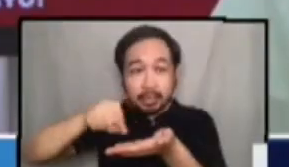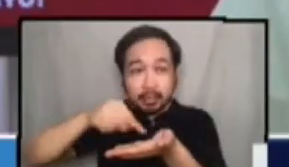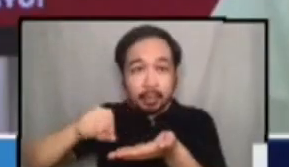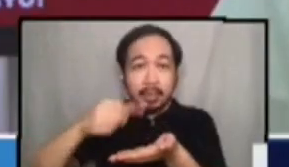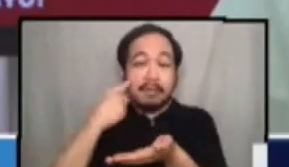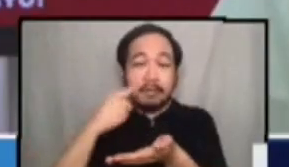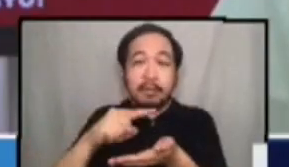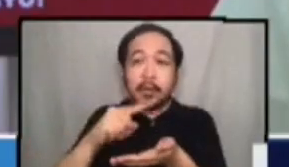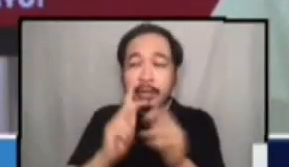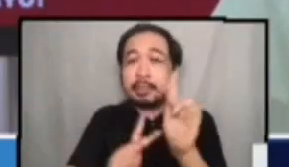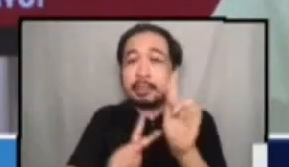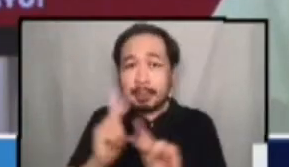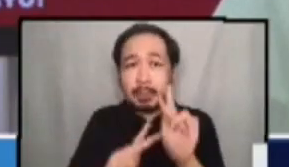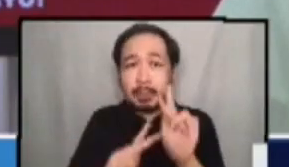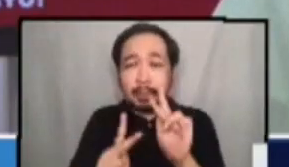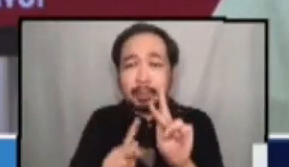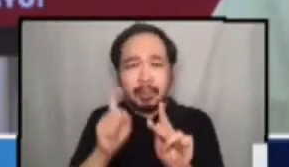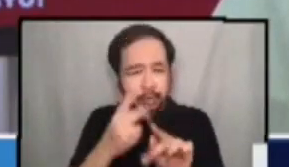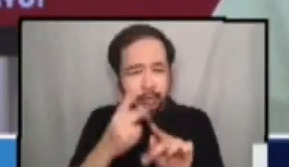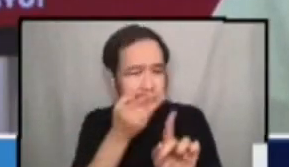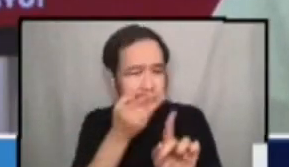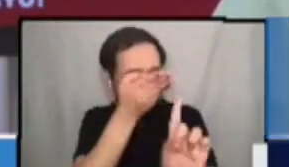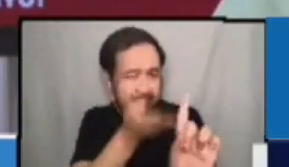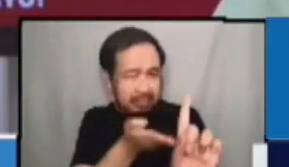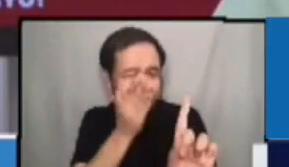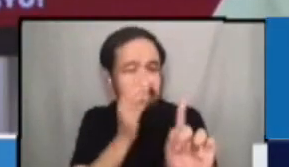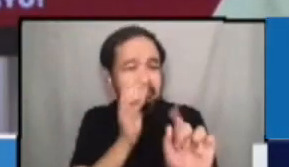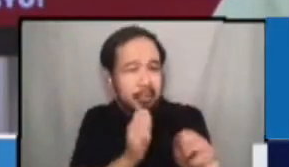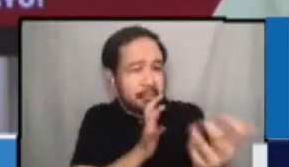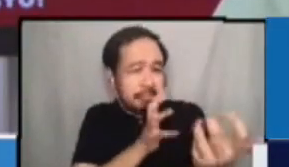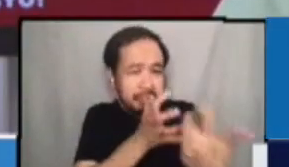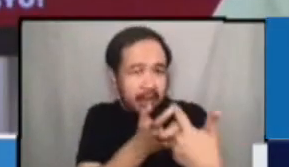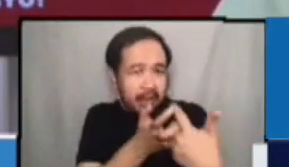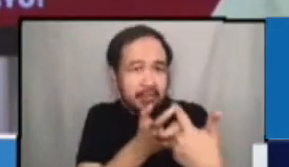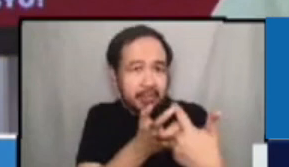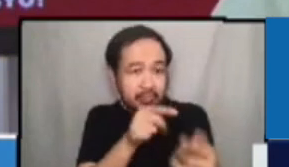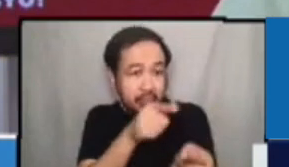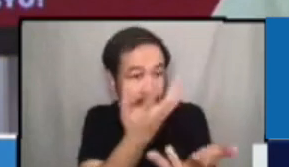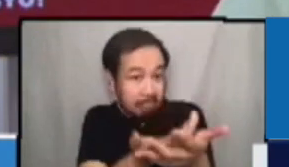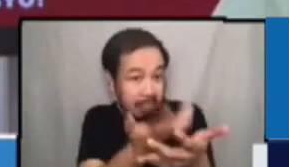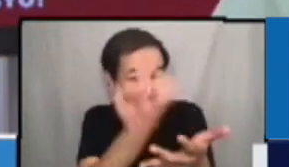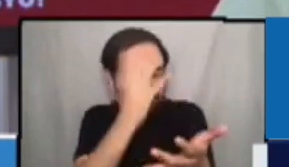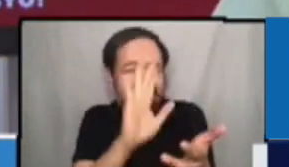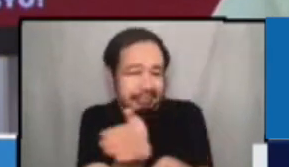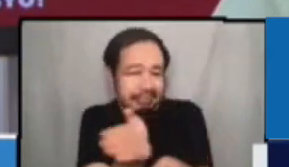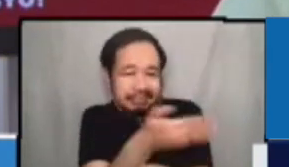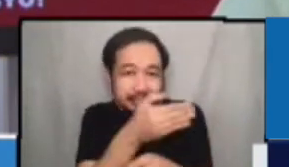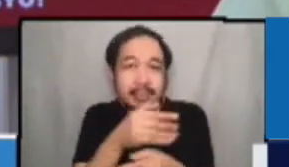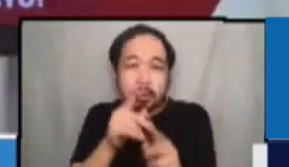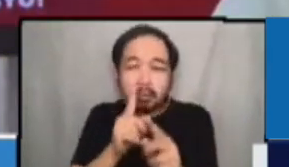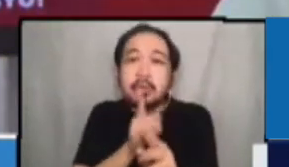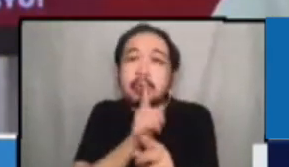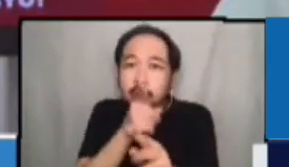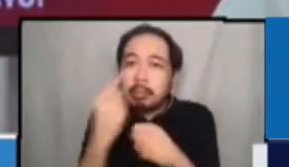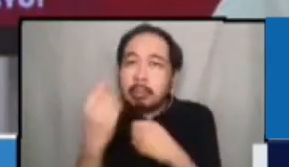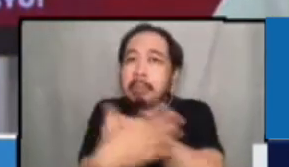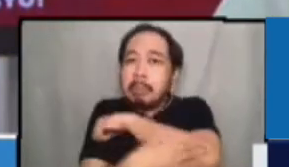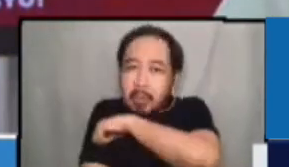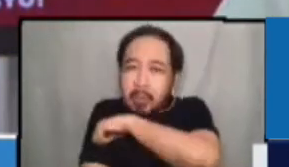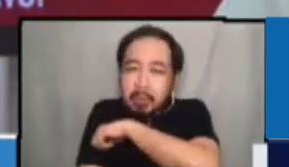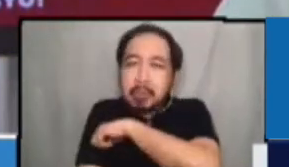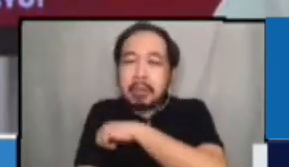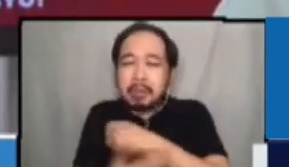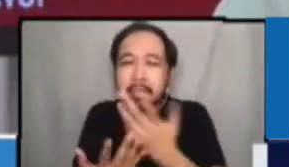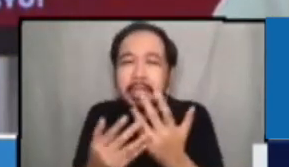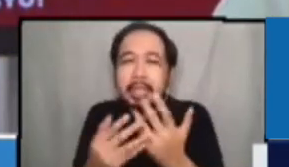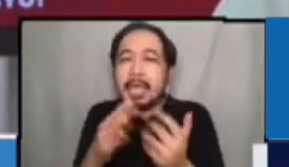nais ng DSWD na maproteksyonan ng mabuti ang ating mga social workers mula sa banta